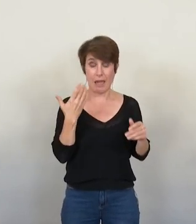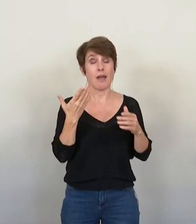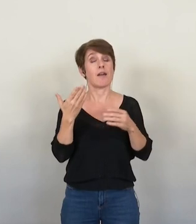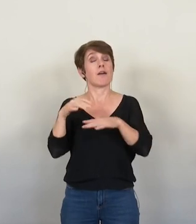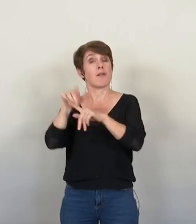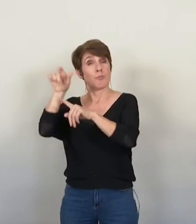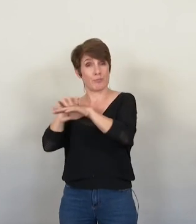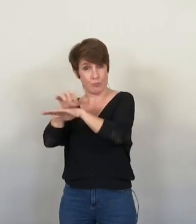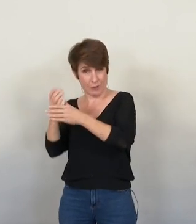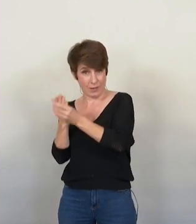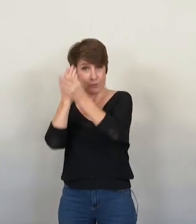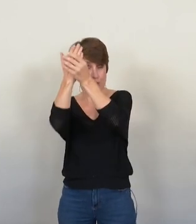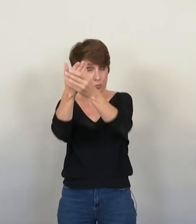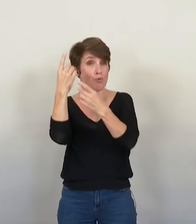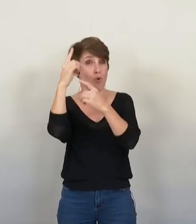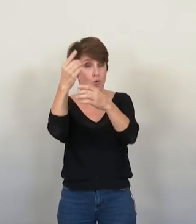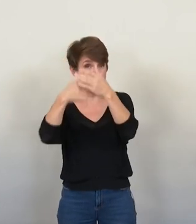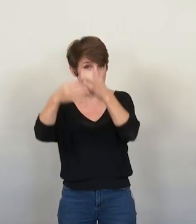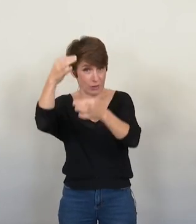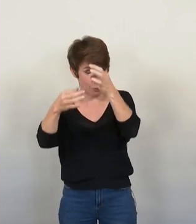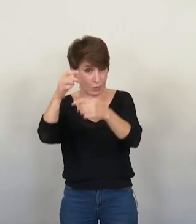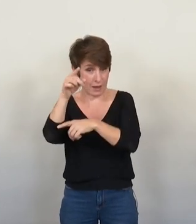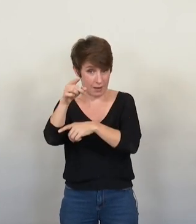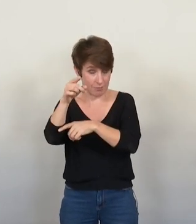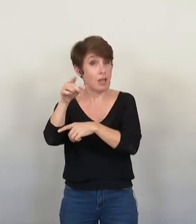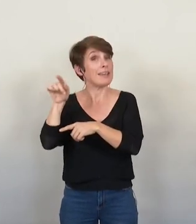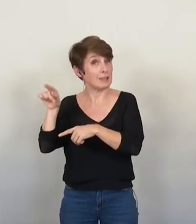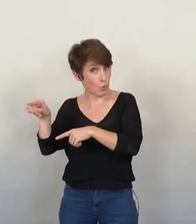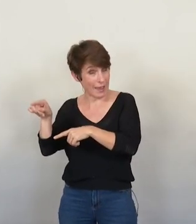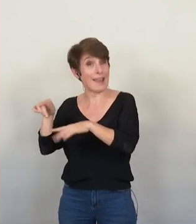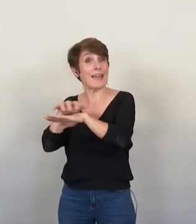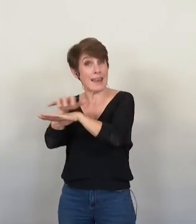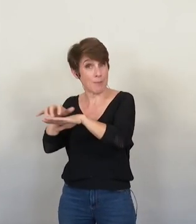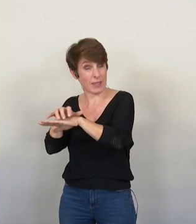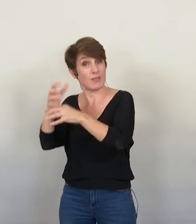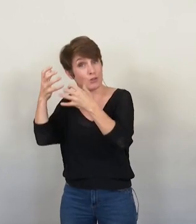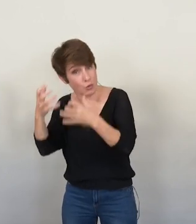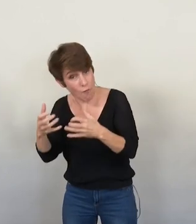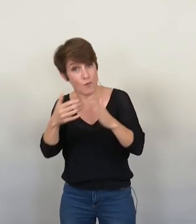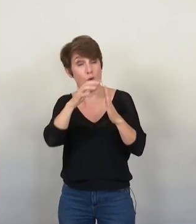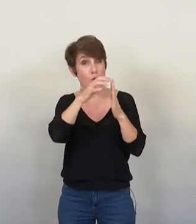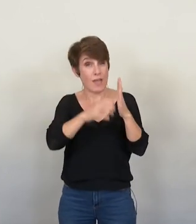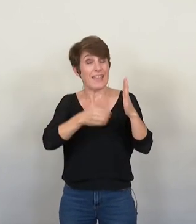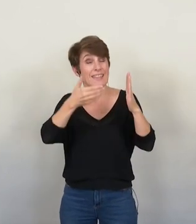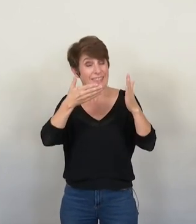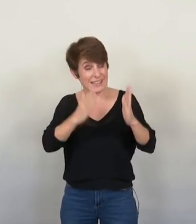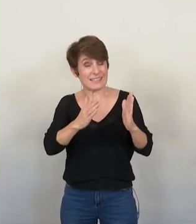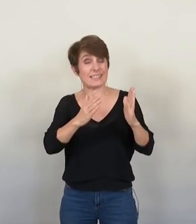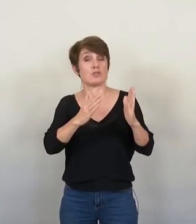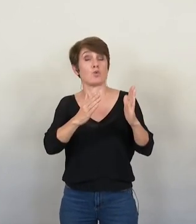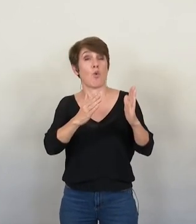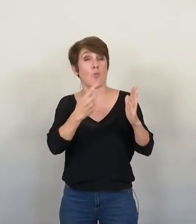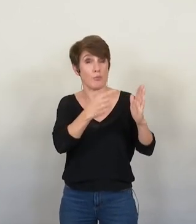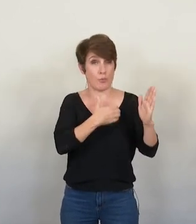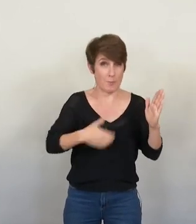grenobble par la préfecture dans laquelle cette dernière donc la préfecture réclame l'annulation de la décision implicite du maire de